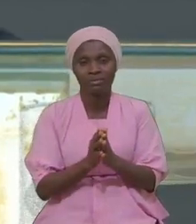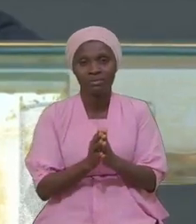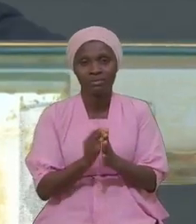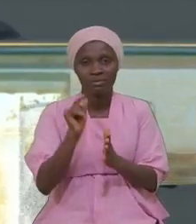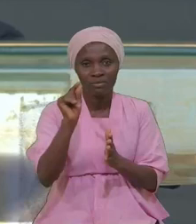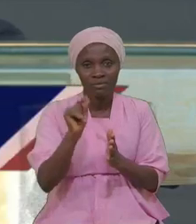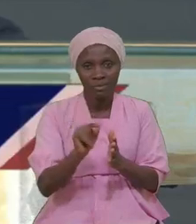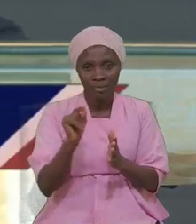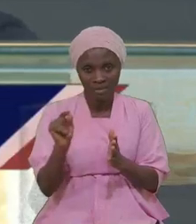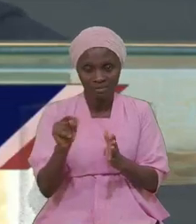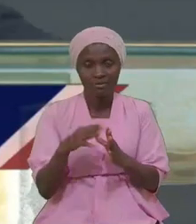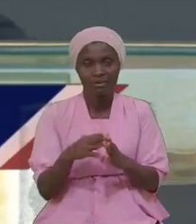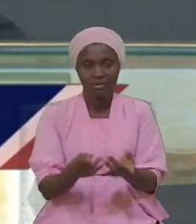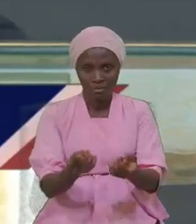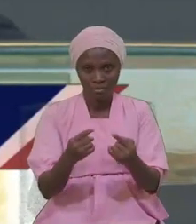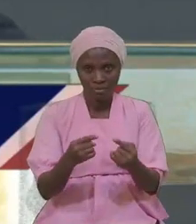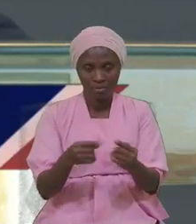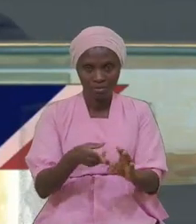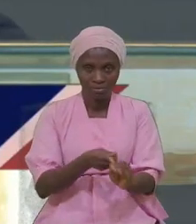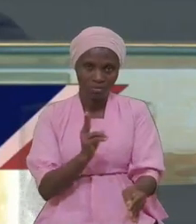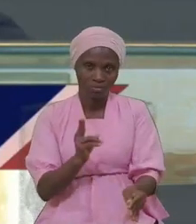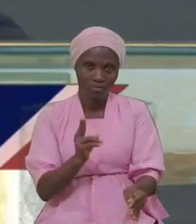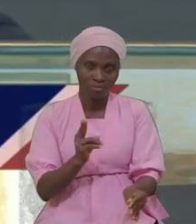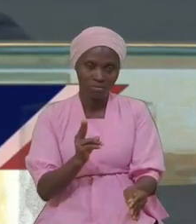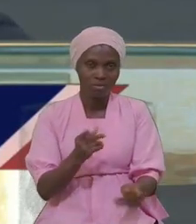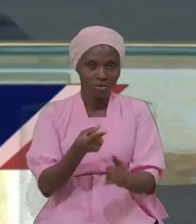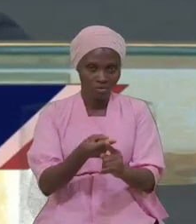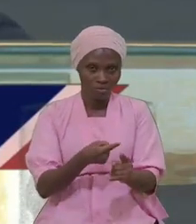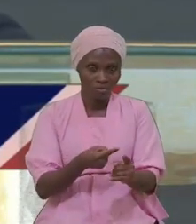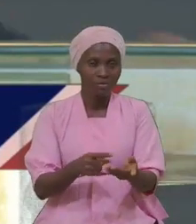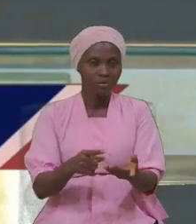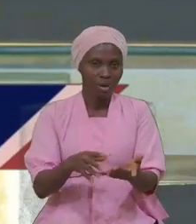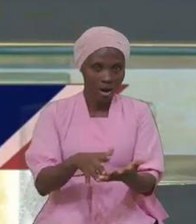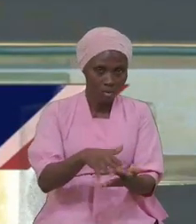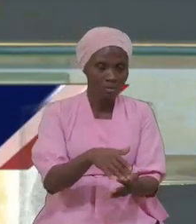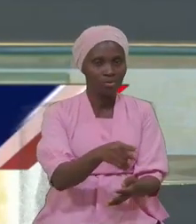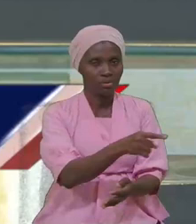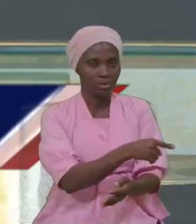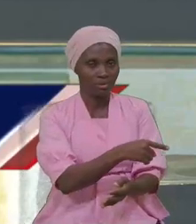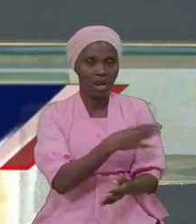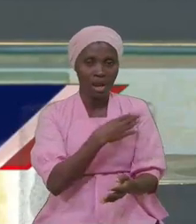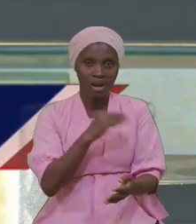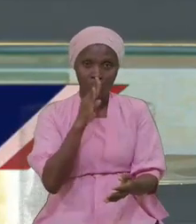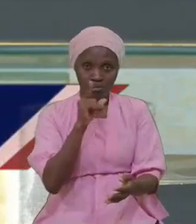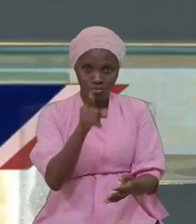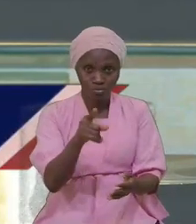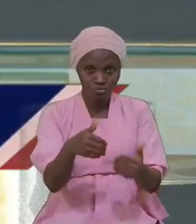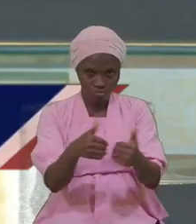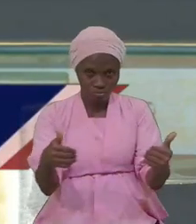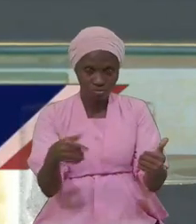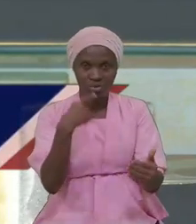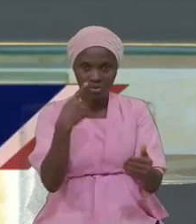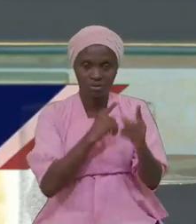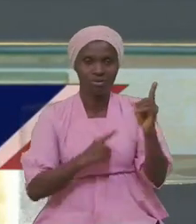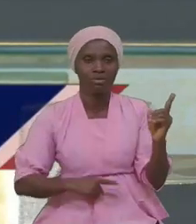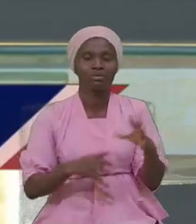C'est pourquoi sortez du milieu d'eux. Et séparez-vous, dit le